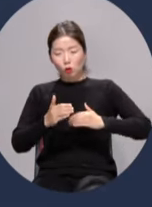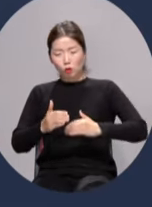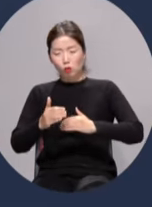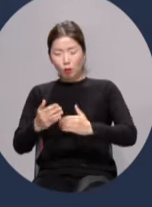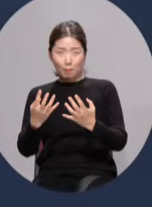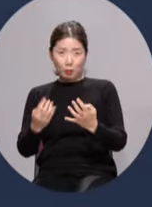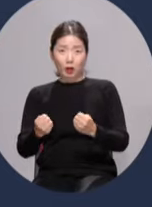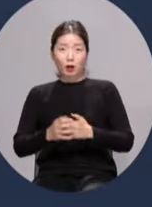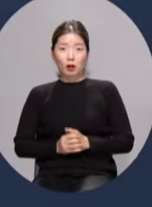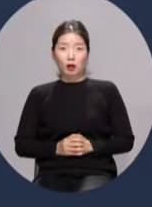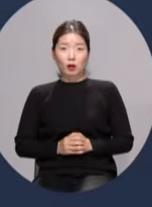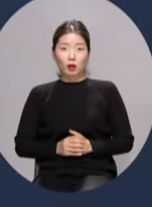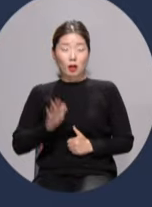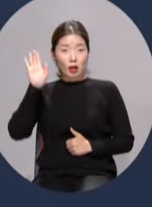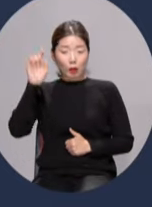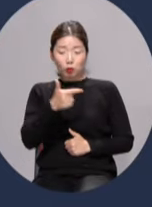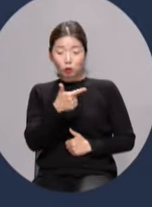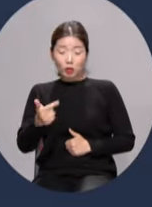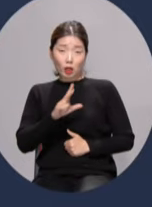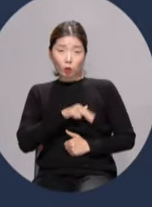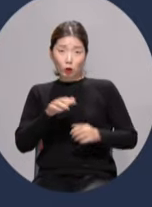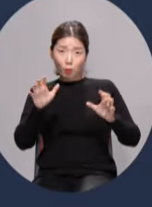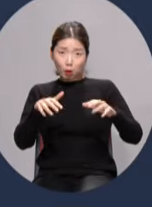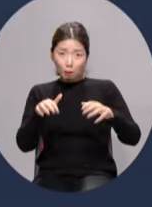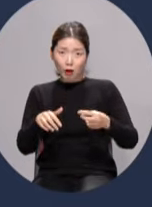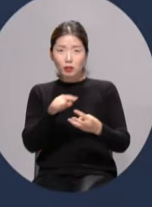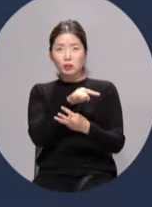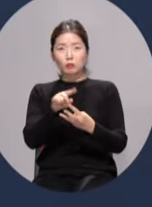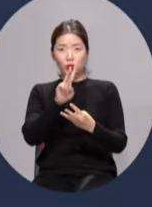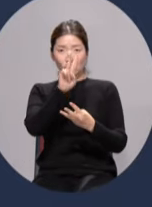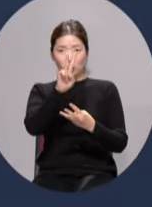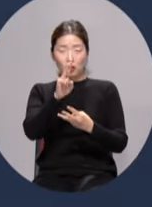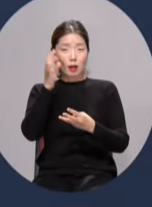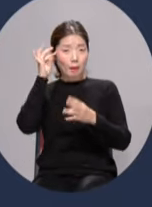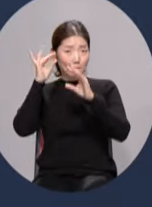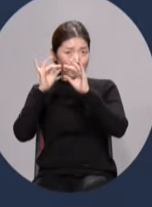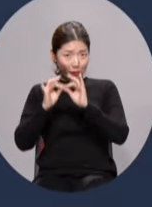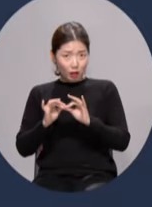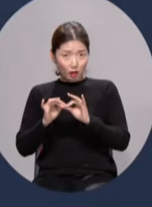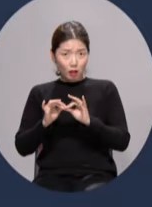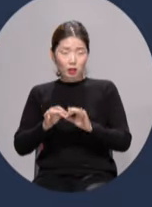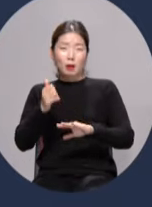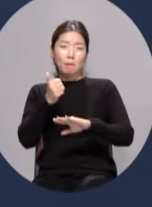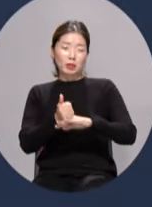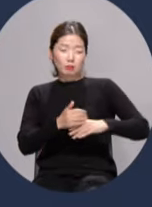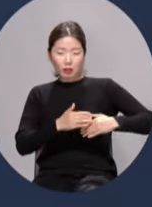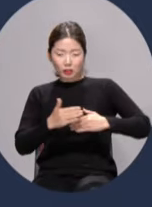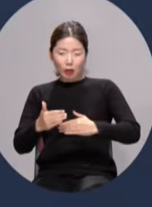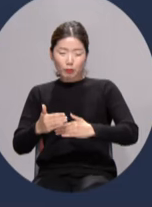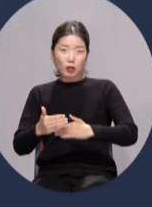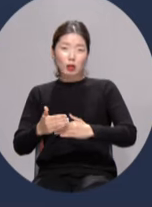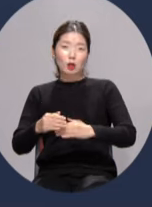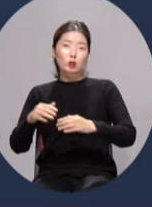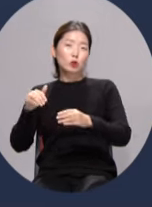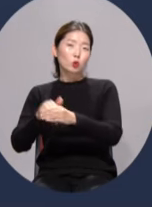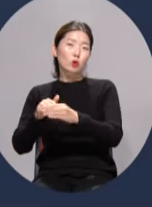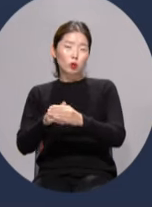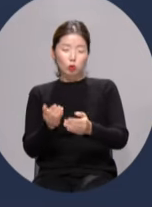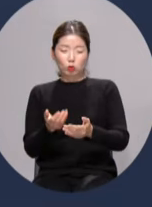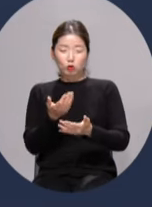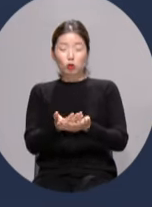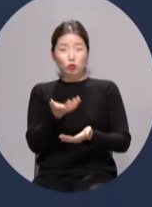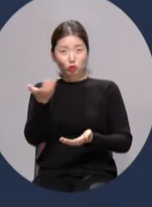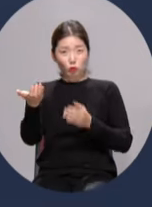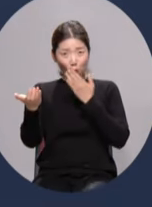소집됐습니다 향후 대의원 총회를 소집해 2 이상의 찬성을 얻어야 마인 조총 상정할